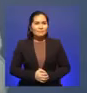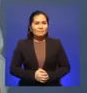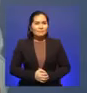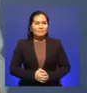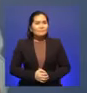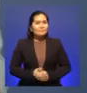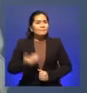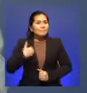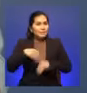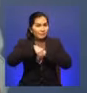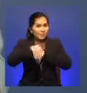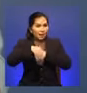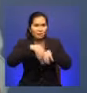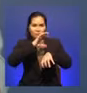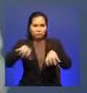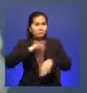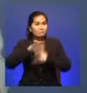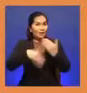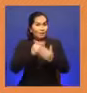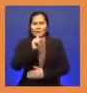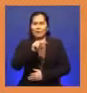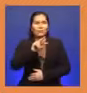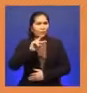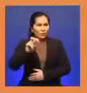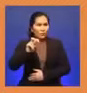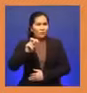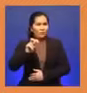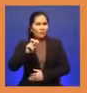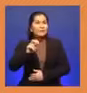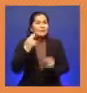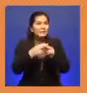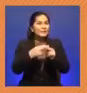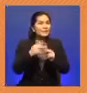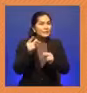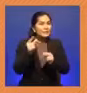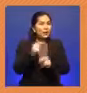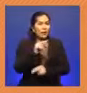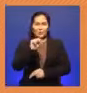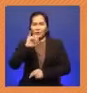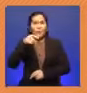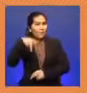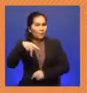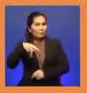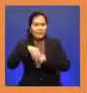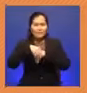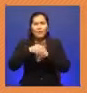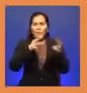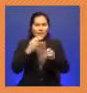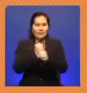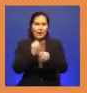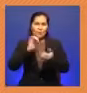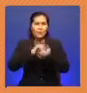เรามีเครือข่ายหน่วยงานในพื้นที่เนี่ยประมาณสัก 1,200 แห่งที่เราเรียกว่านจพ.เป็นกลไกสำคัญในขณะเดียวกันเนี่ย